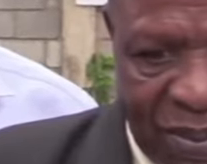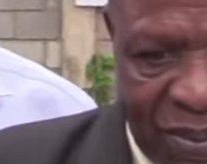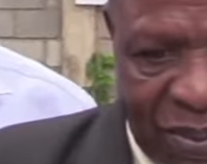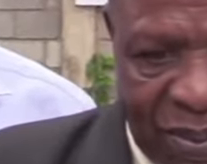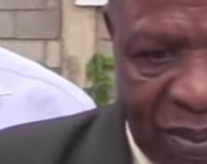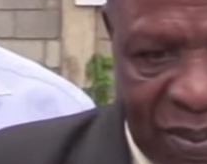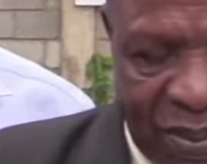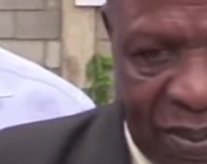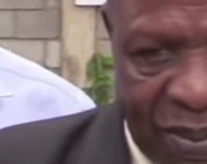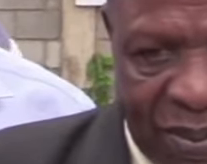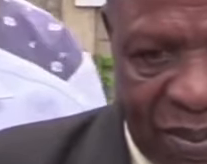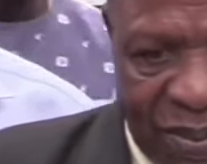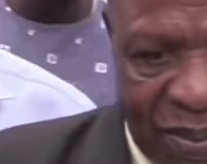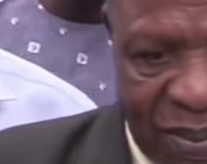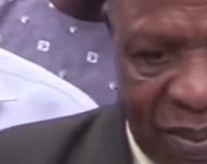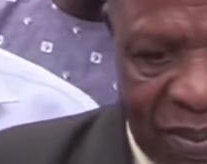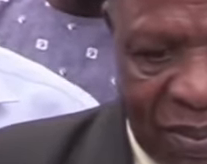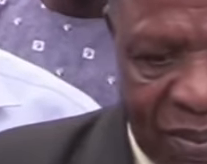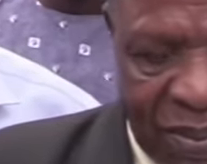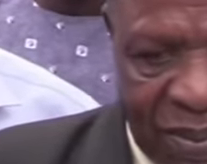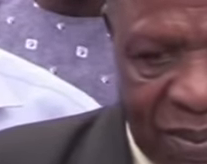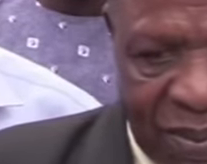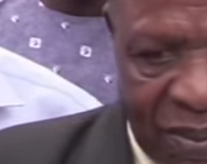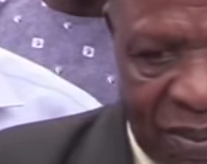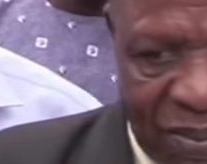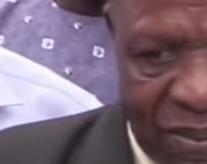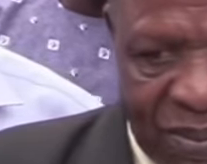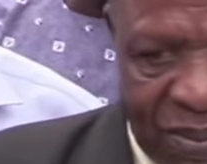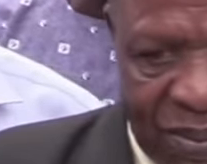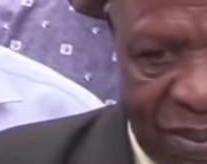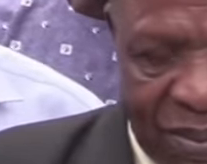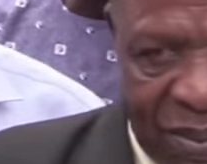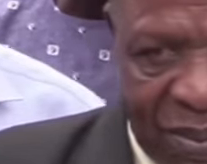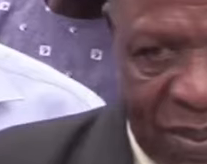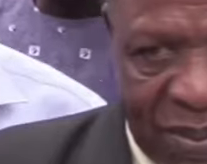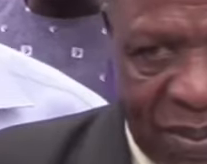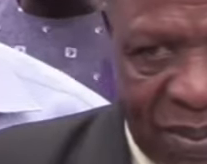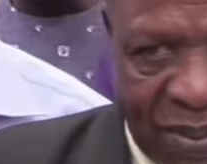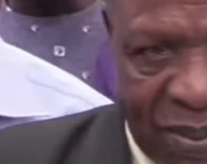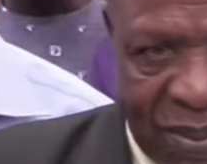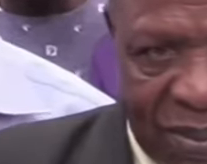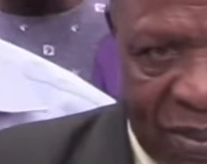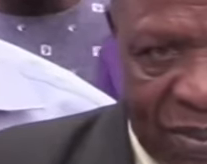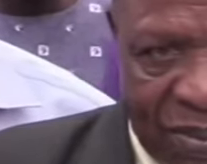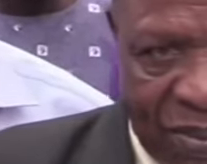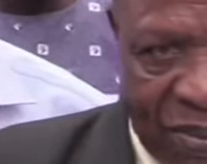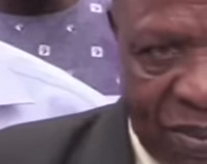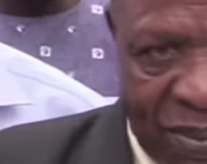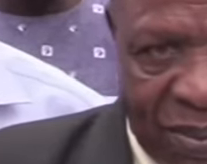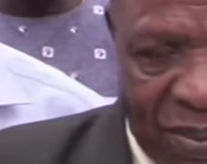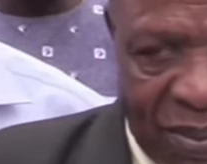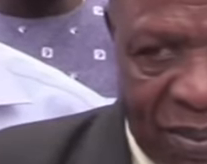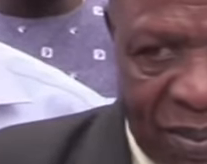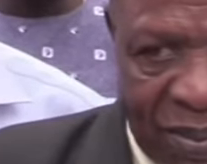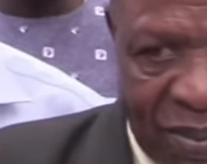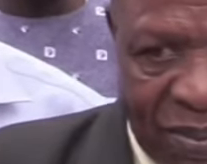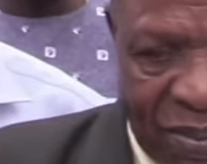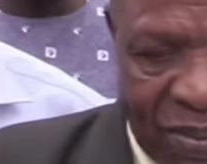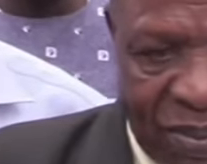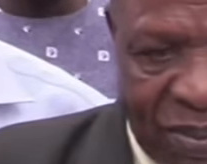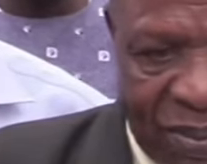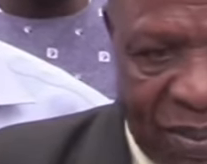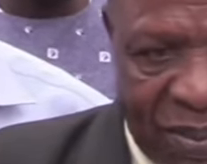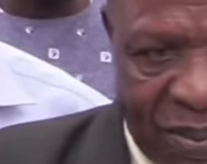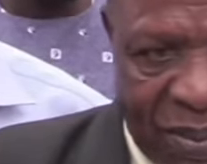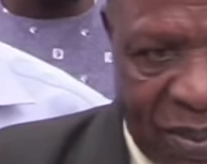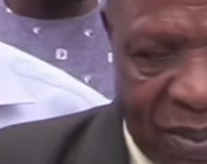Wamekaa na walimu wao, wakafunzwa mambo ya culture na wamekuja hapa kutuonyesha ya kwamba wanaelewa. Siku ya muhimu